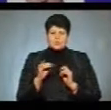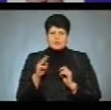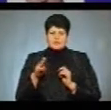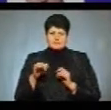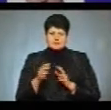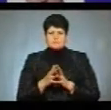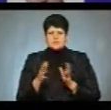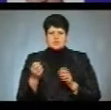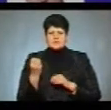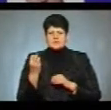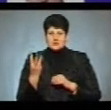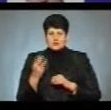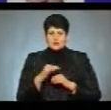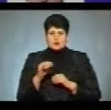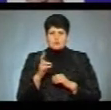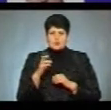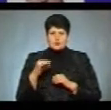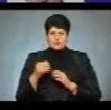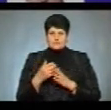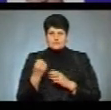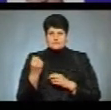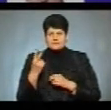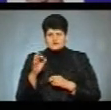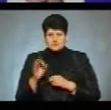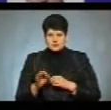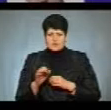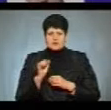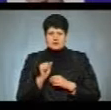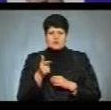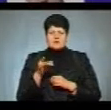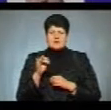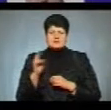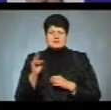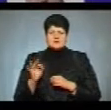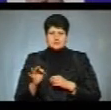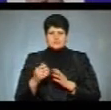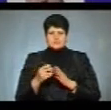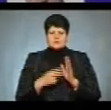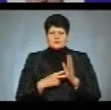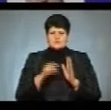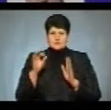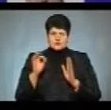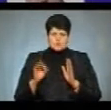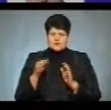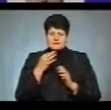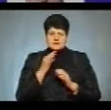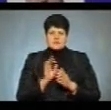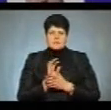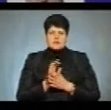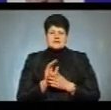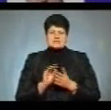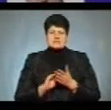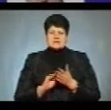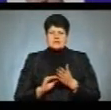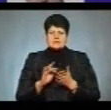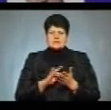– понад 13%, у Юрія Бойка – майже 12% та в Анатолія Гриценка – майже 7%, повідомив прес-секретар Центральної